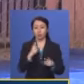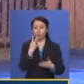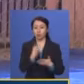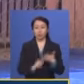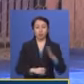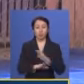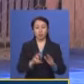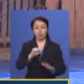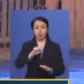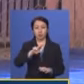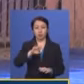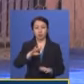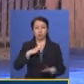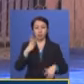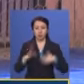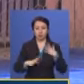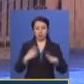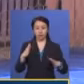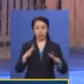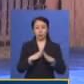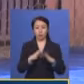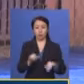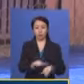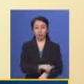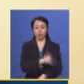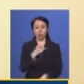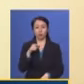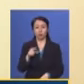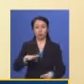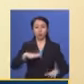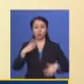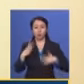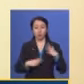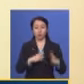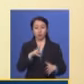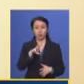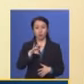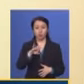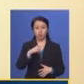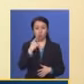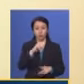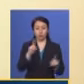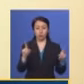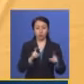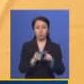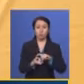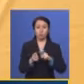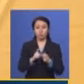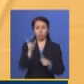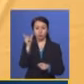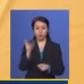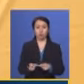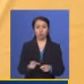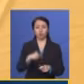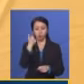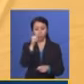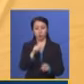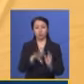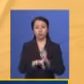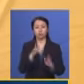форму, Амангали тренировался дома и на свежем воздухе. Его тренер Сергей Емпольский считает, что борцу в этом году под силу отобраться